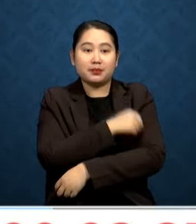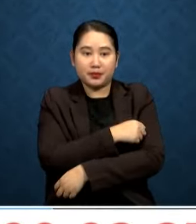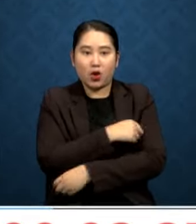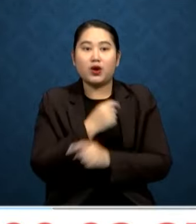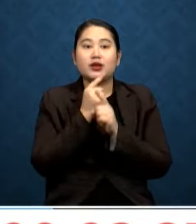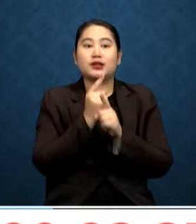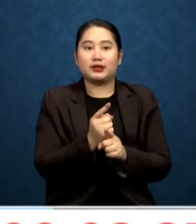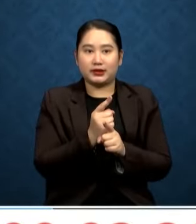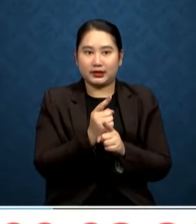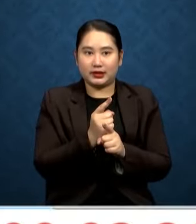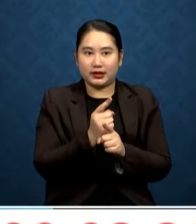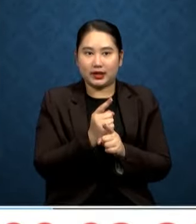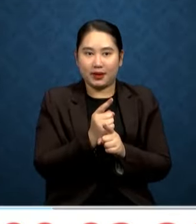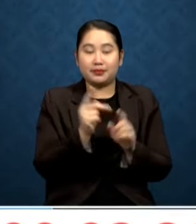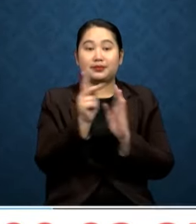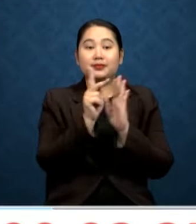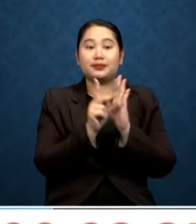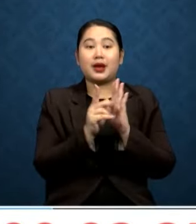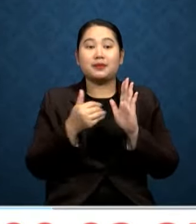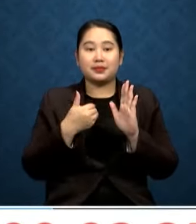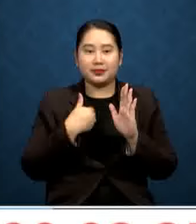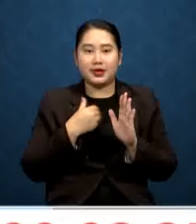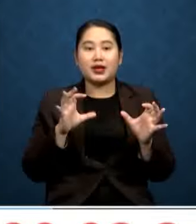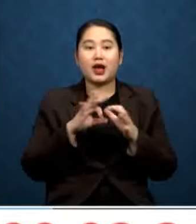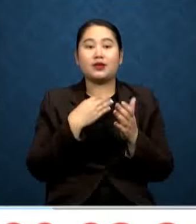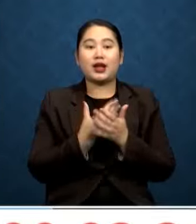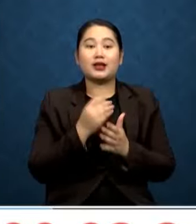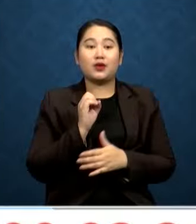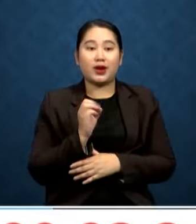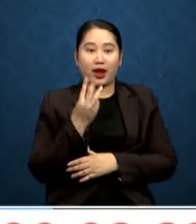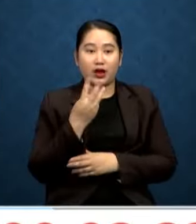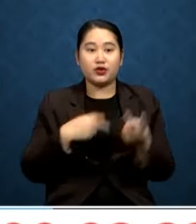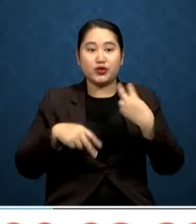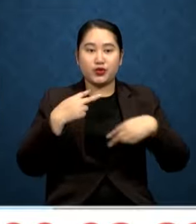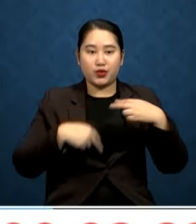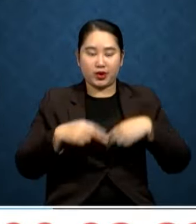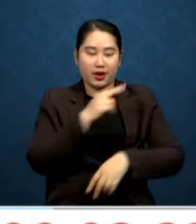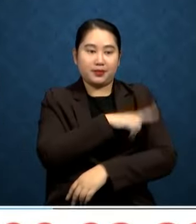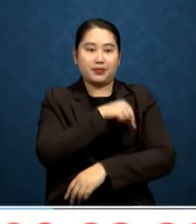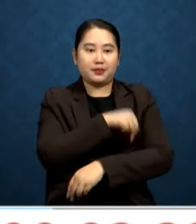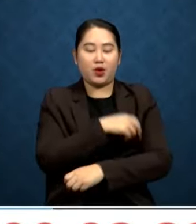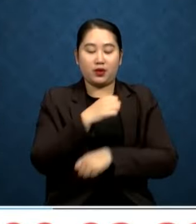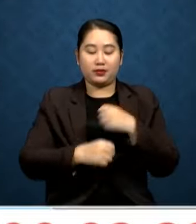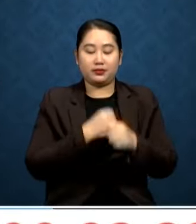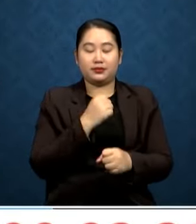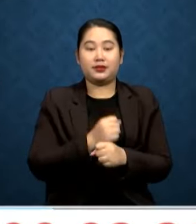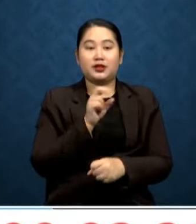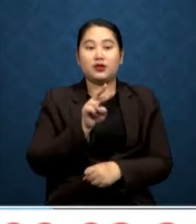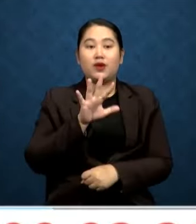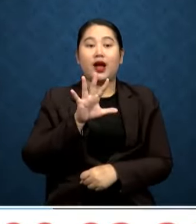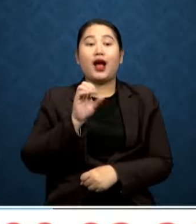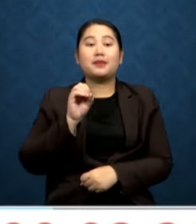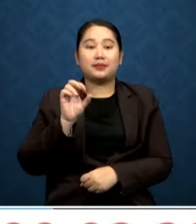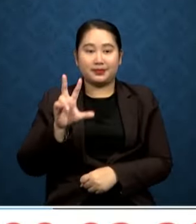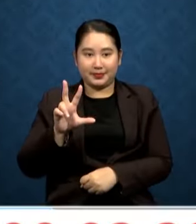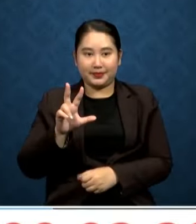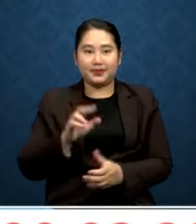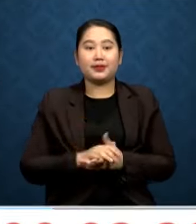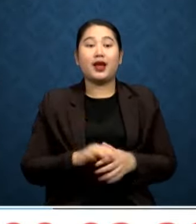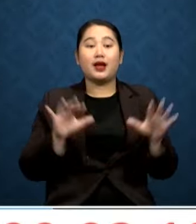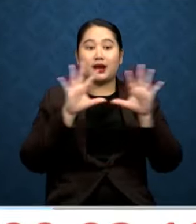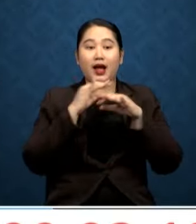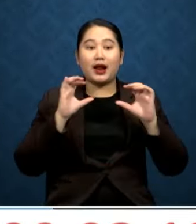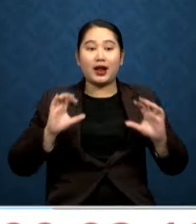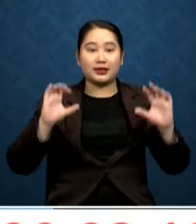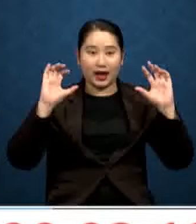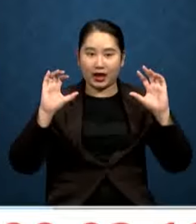พระราชกฤษฎีกาเงินสวัสดิการเกี่ยวกับการรักษาพยาบาลพ.ศ2553เหมือนกับข้า